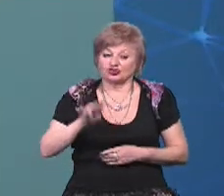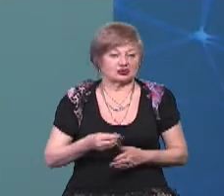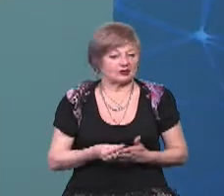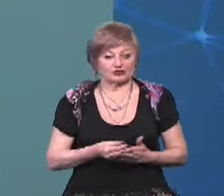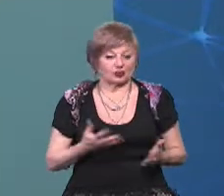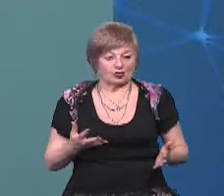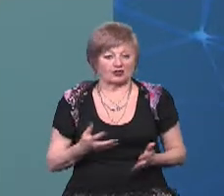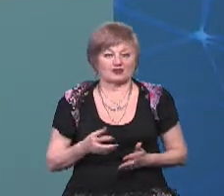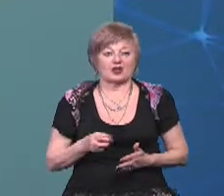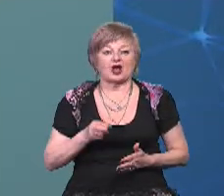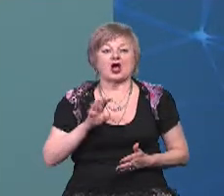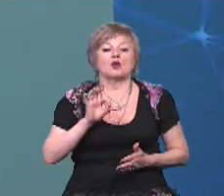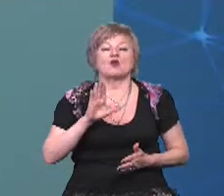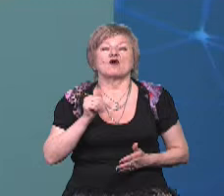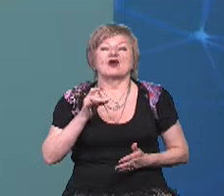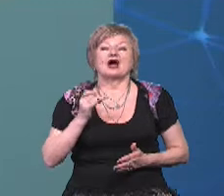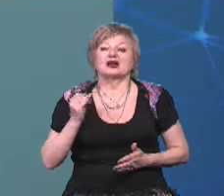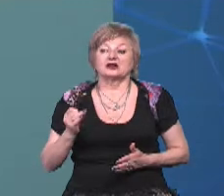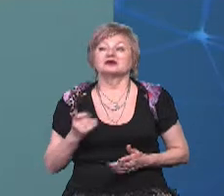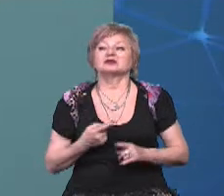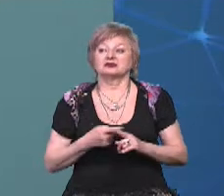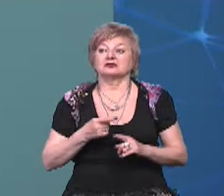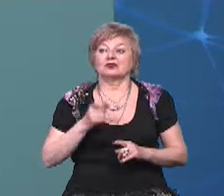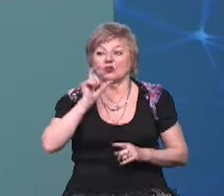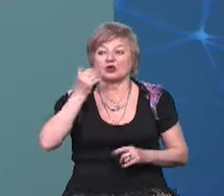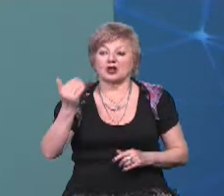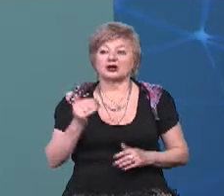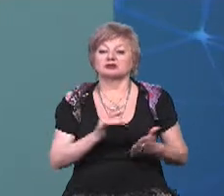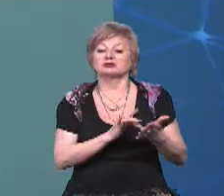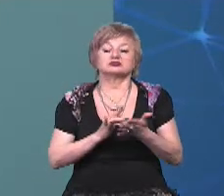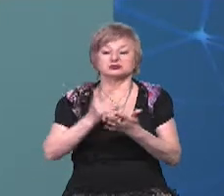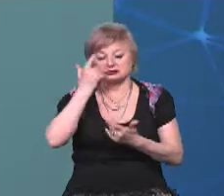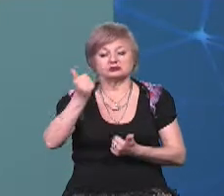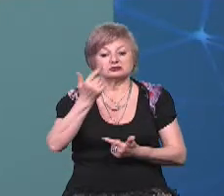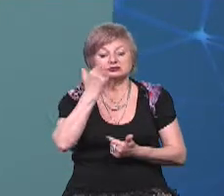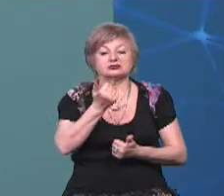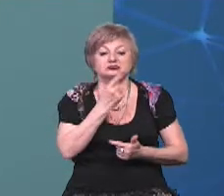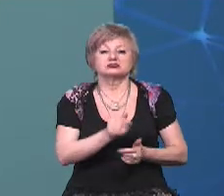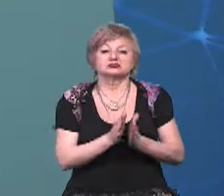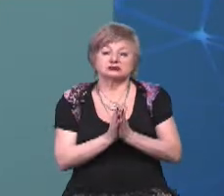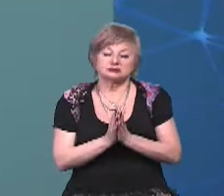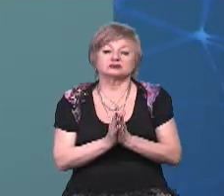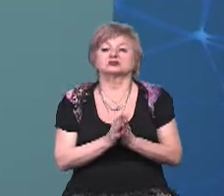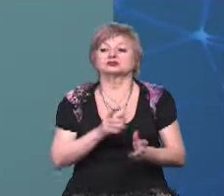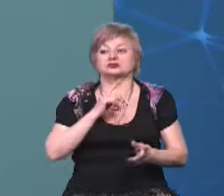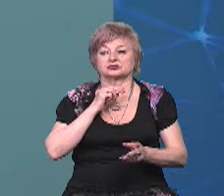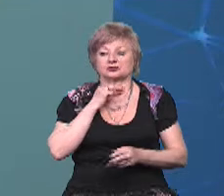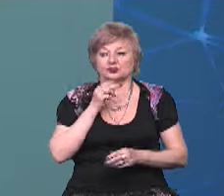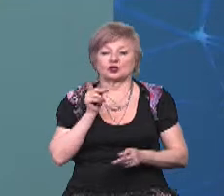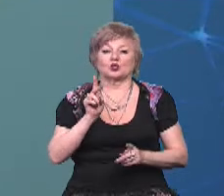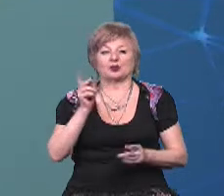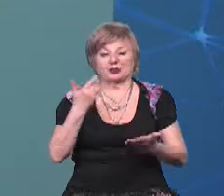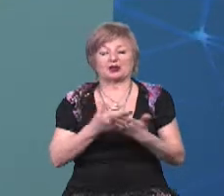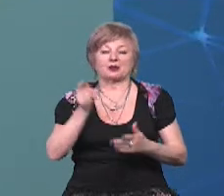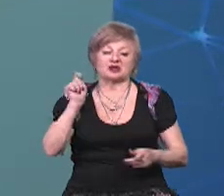Наприклад, в Баварії там повна заборона куріння. І навіть попереджають в гайдах туристичних, що будьте, як коли на Октоберфест приїжджаєте там на фестивалі, то,